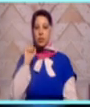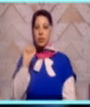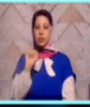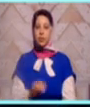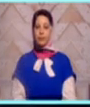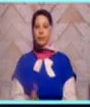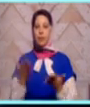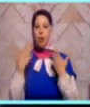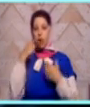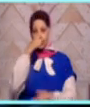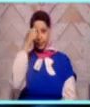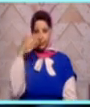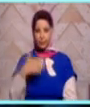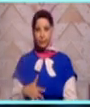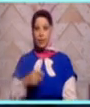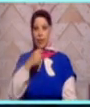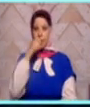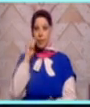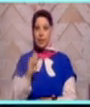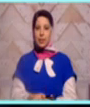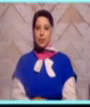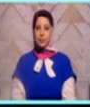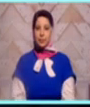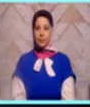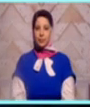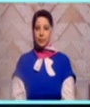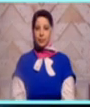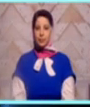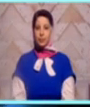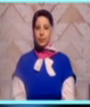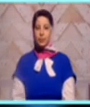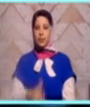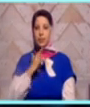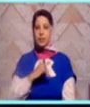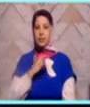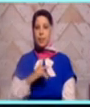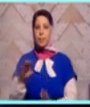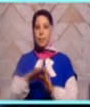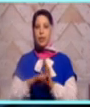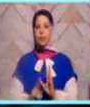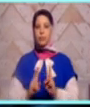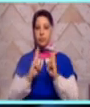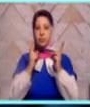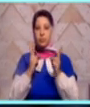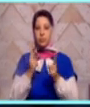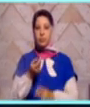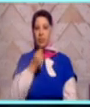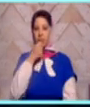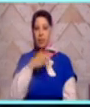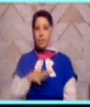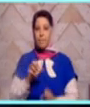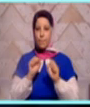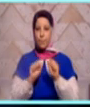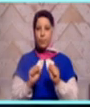بشده الحراره، وهل فعلا ممكن تسبب نوع من انواع الجلطات، وده حقيقي ولا